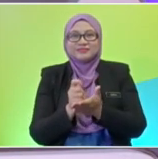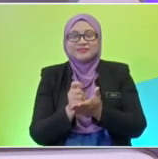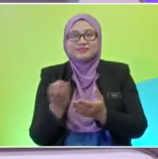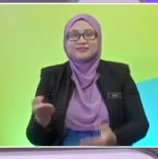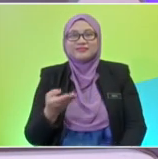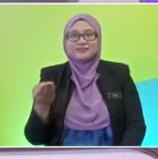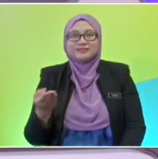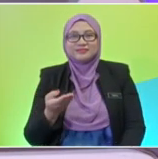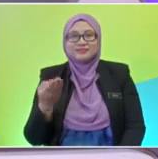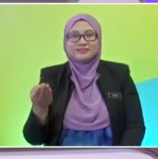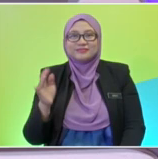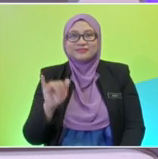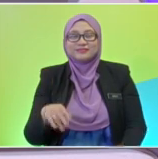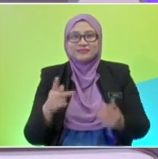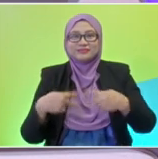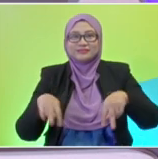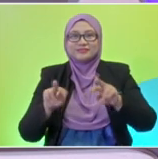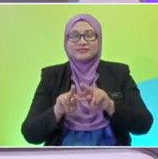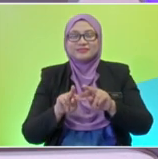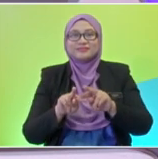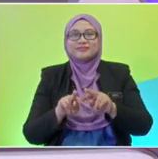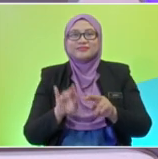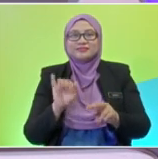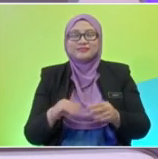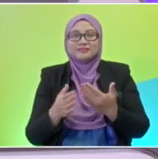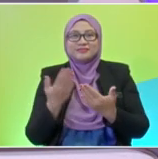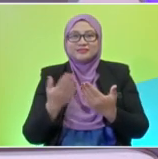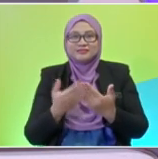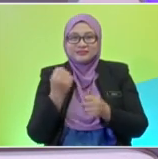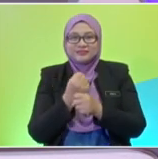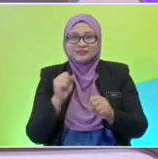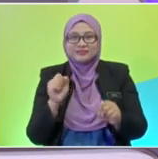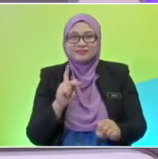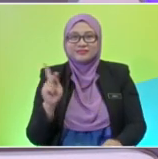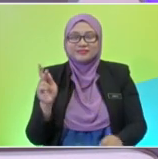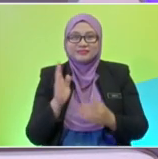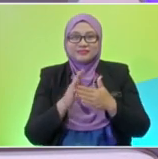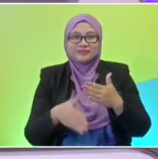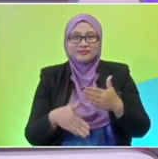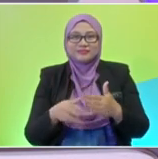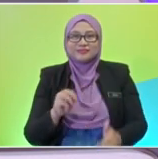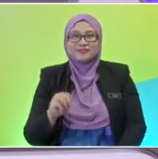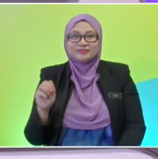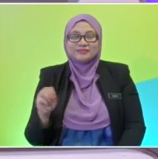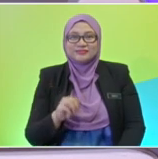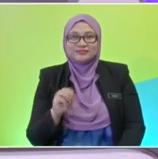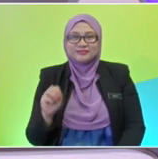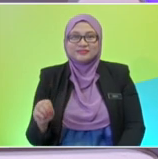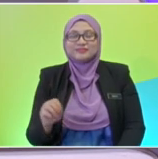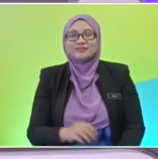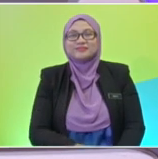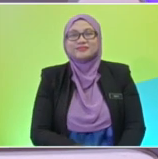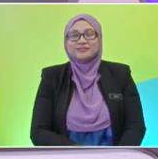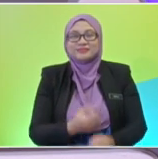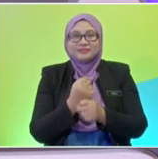yang diperlukan Oke ini barang-barang yang senang boleh disediakan oleh murid Oke kita akan sediakan vanila Oke